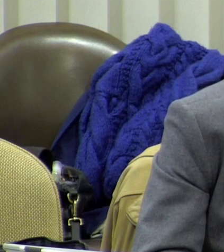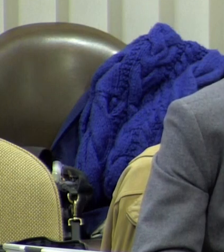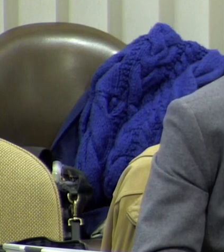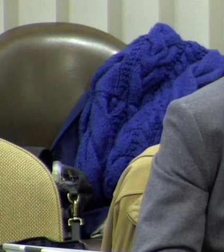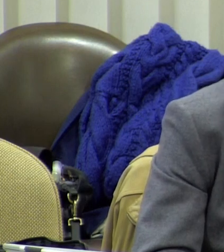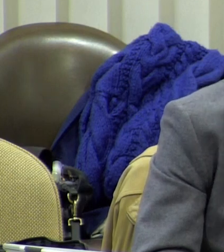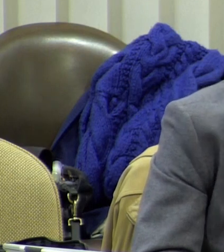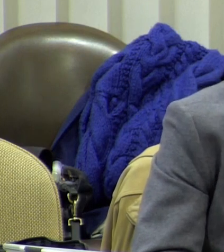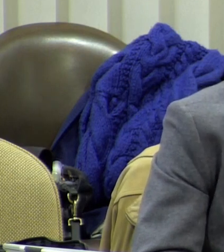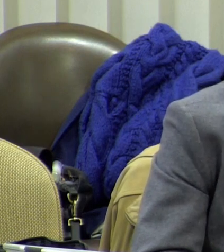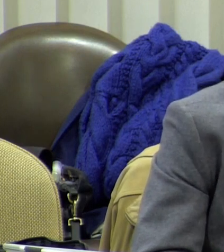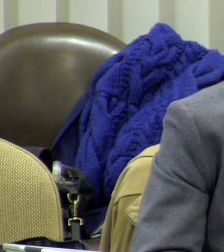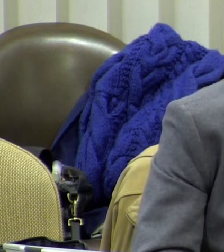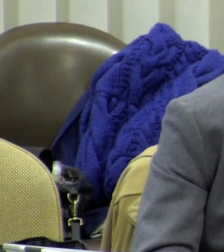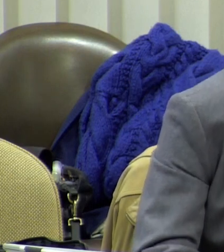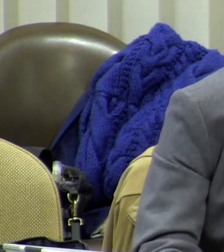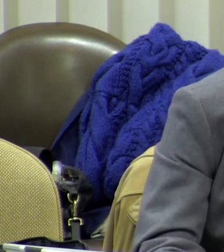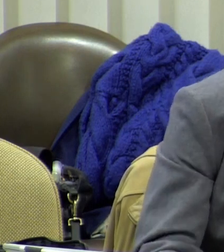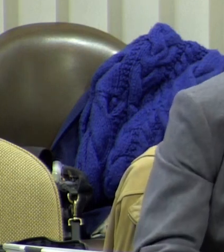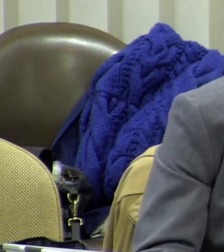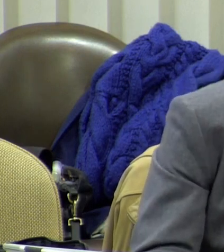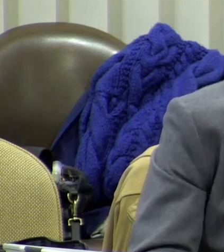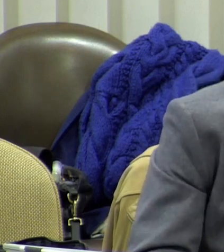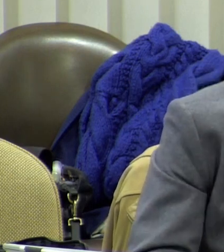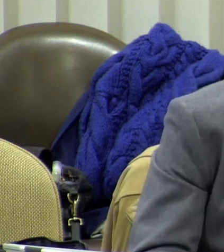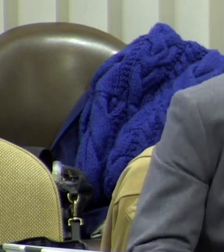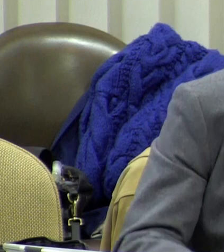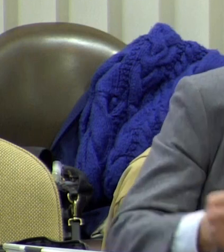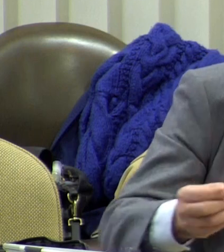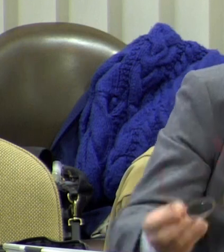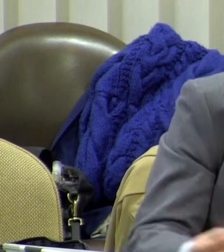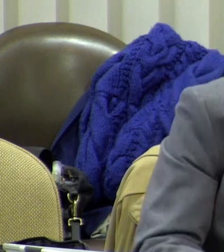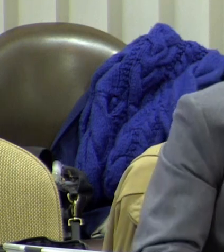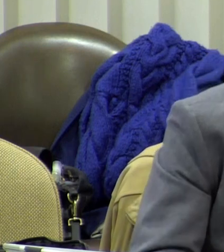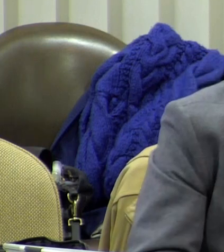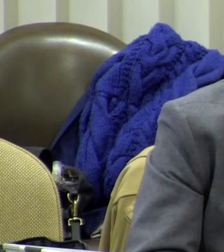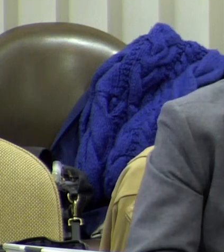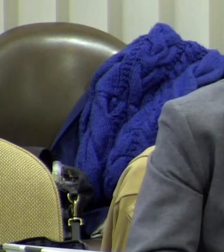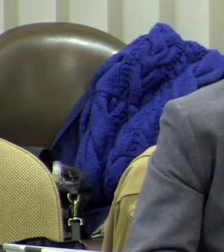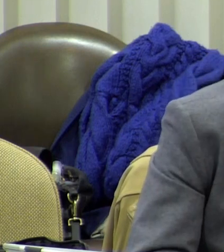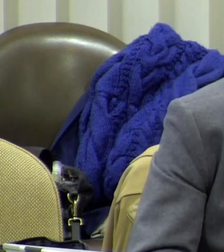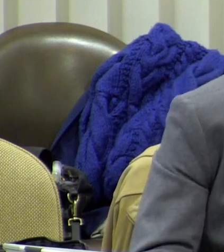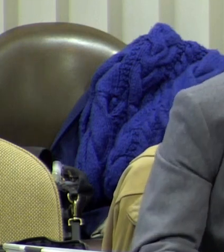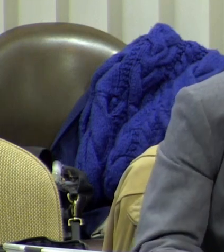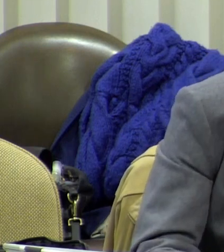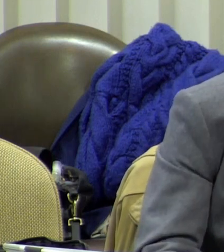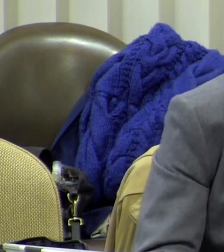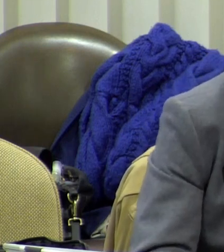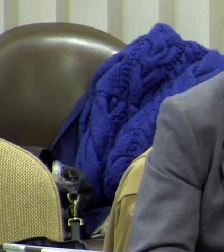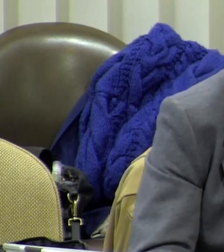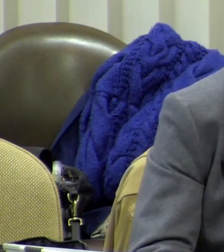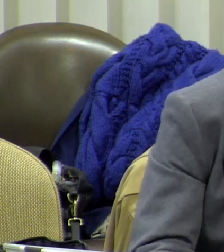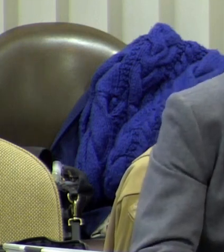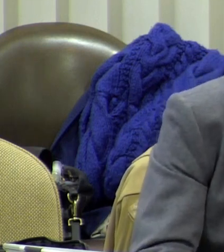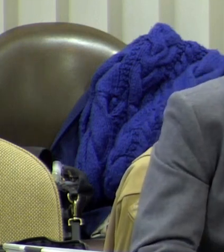liste exhaustive des investissements qui manquait nous avons par exemple l'état de la dette emprunt par emprunt nous avons des explications